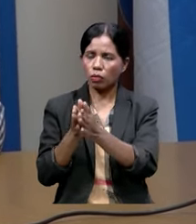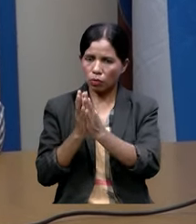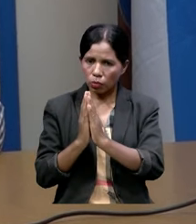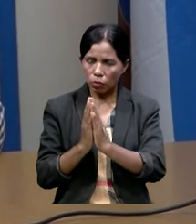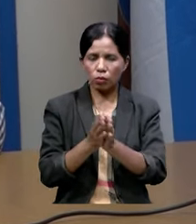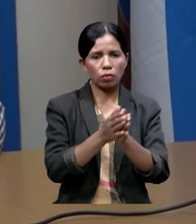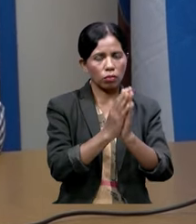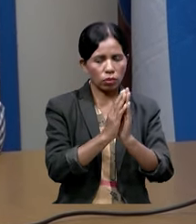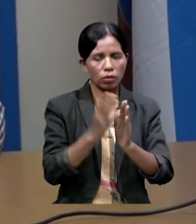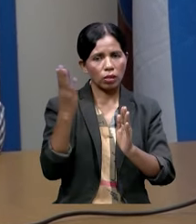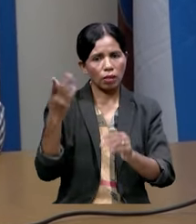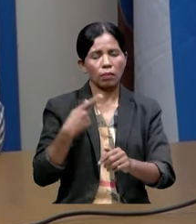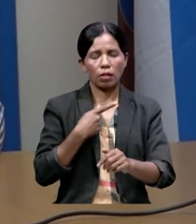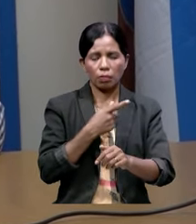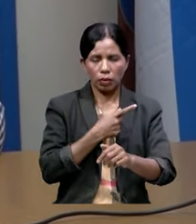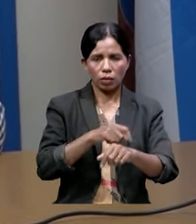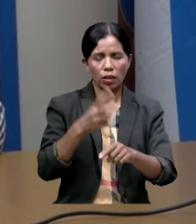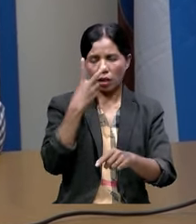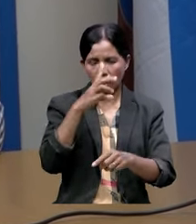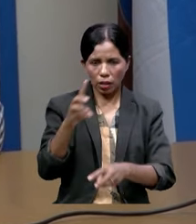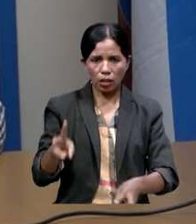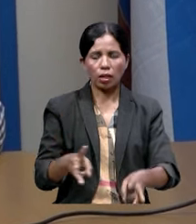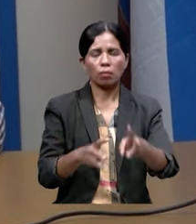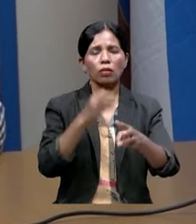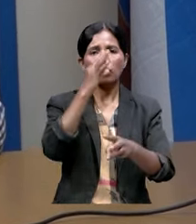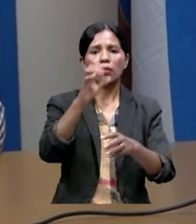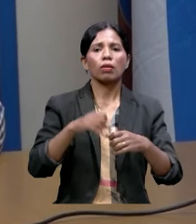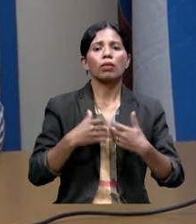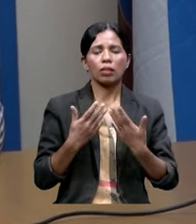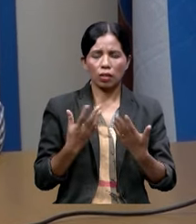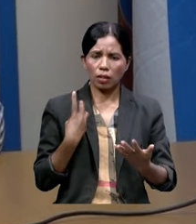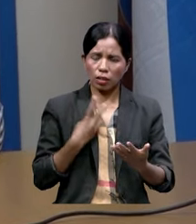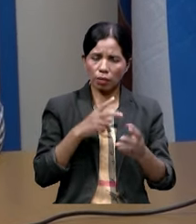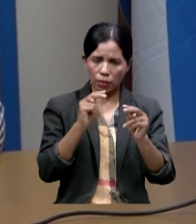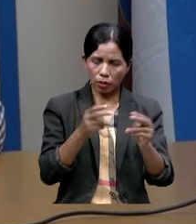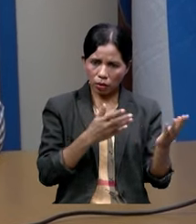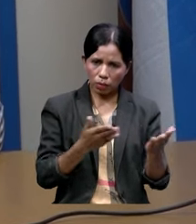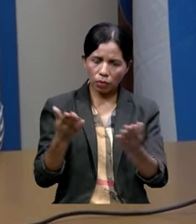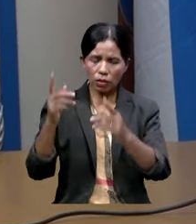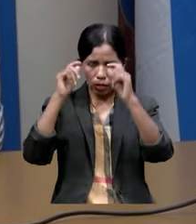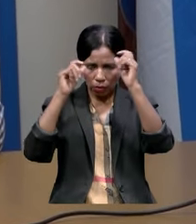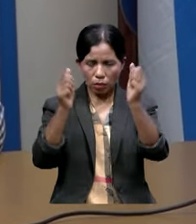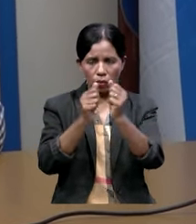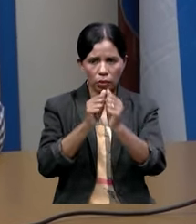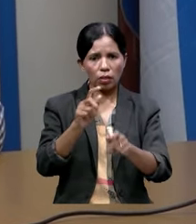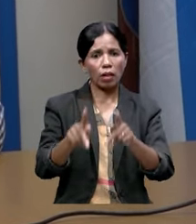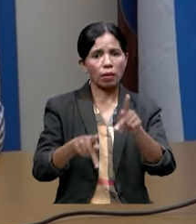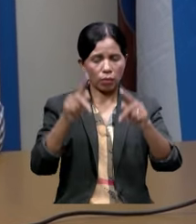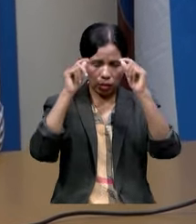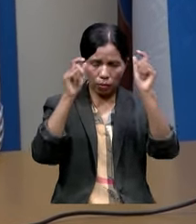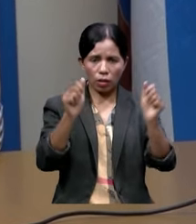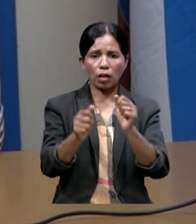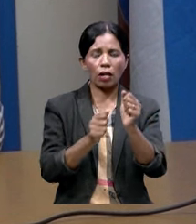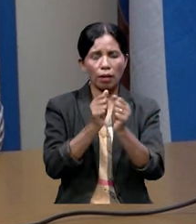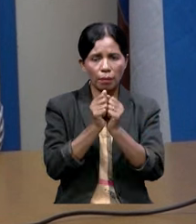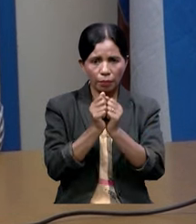ne ho di hare tok dalam bau ini hal hal nusa. Ita presiza tu lori timor ne hamutu timor wan sir lau hamutu ba distinu